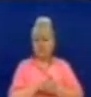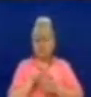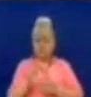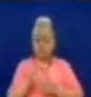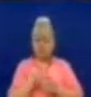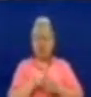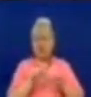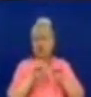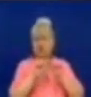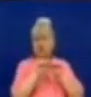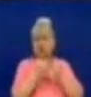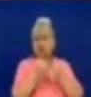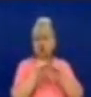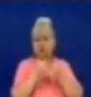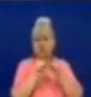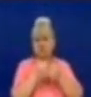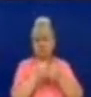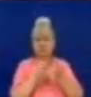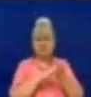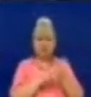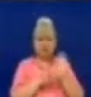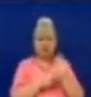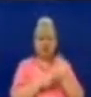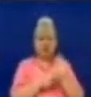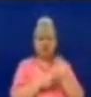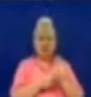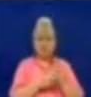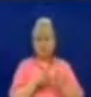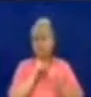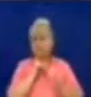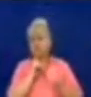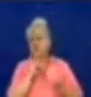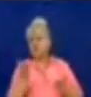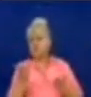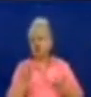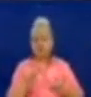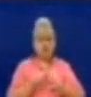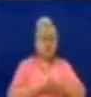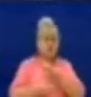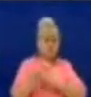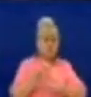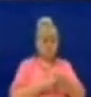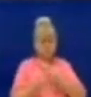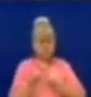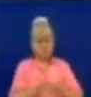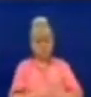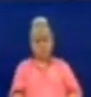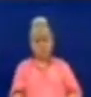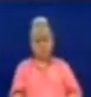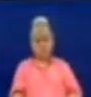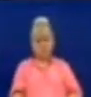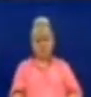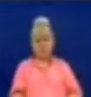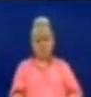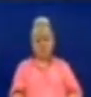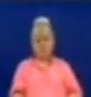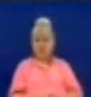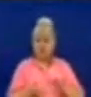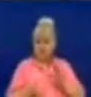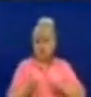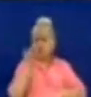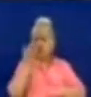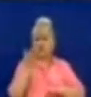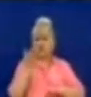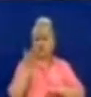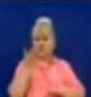shkatron çfarë do lloj planifikimi që mund ta ketë dikush ose për të investuar në vend ose për të rritur,